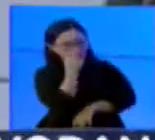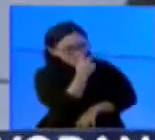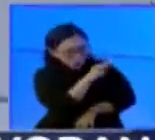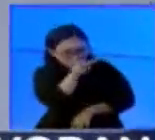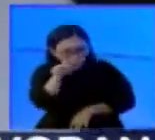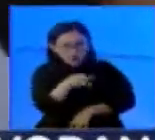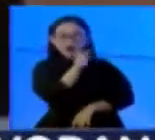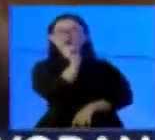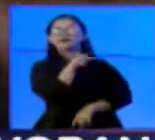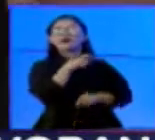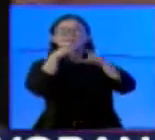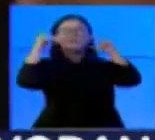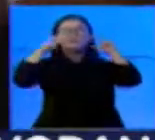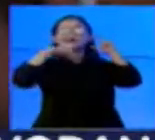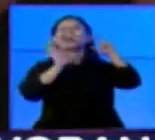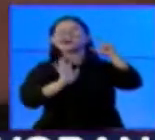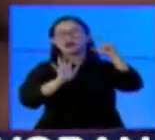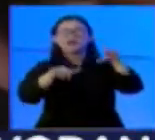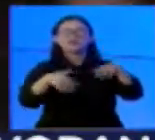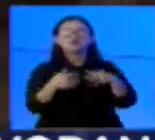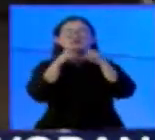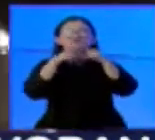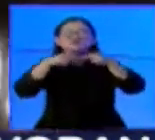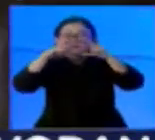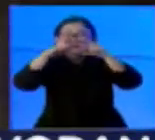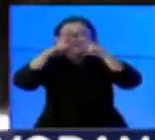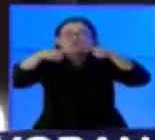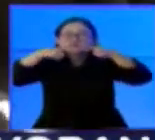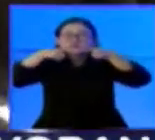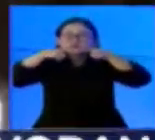Mereka bergegas menggunakan masker yang semula hanya ditaruh di dagu.